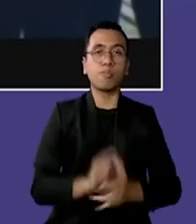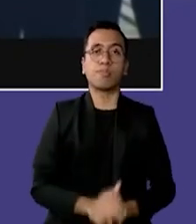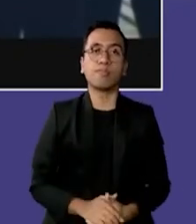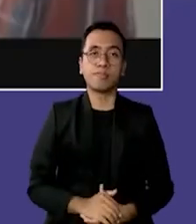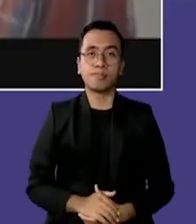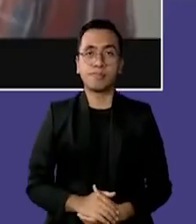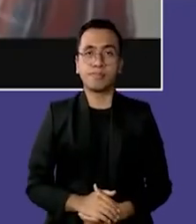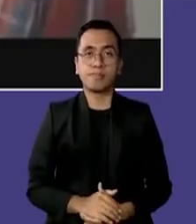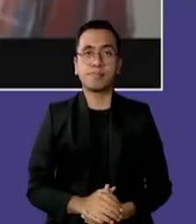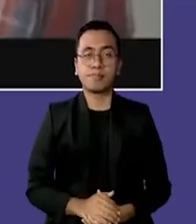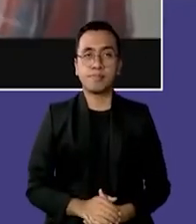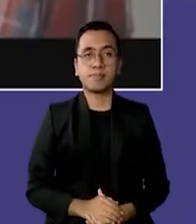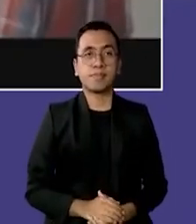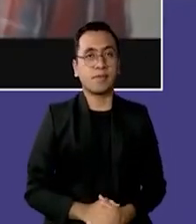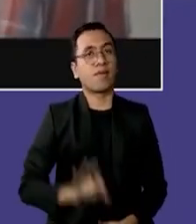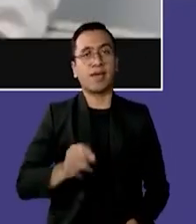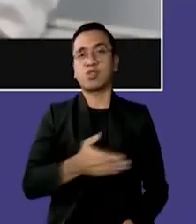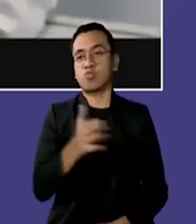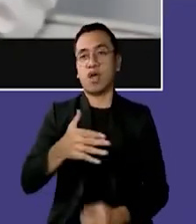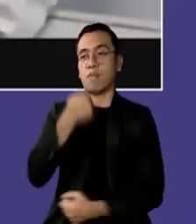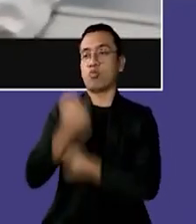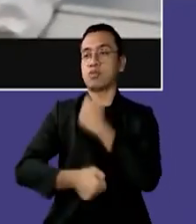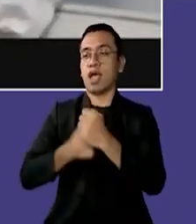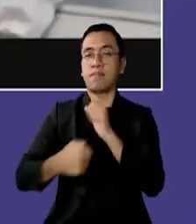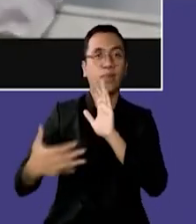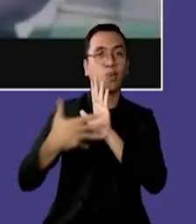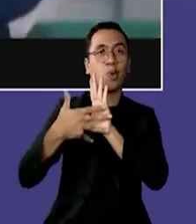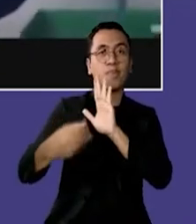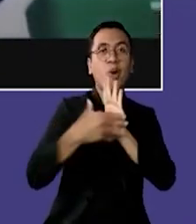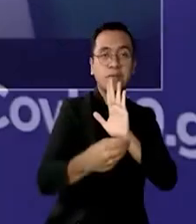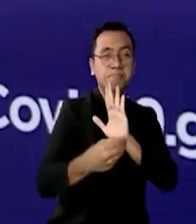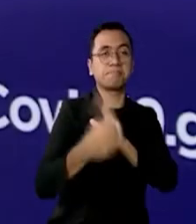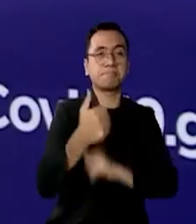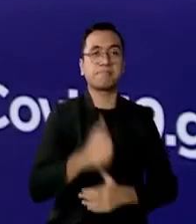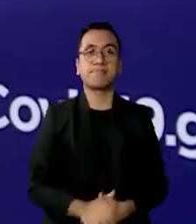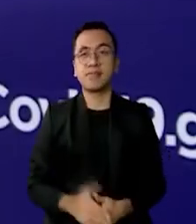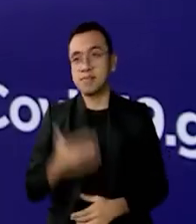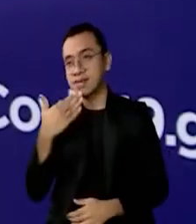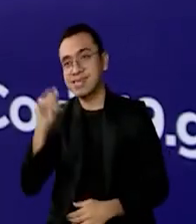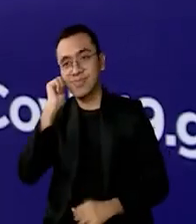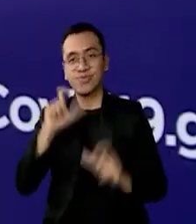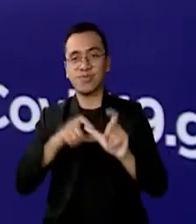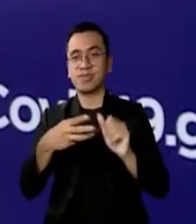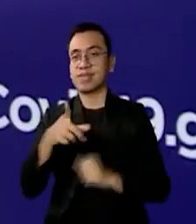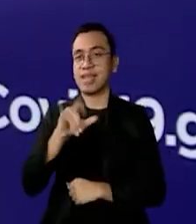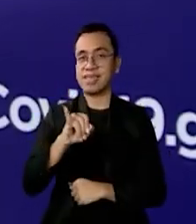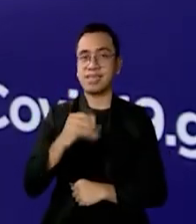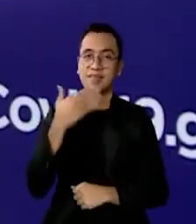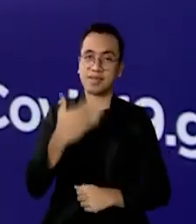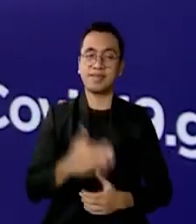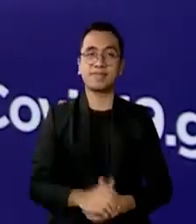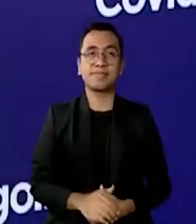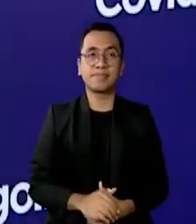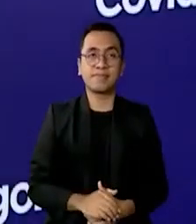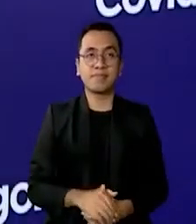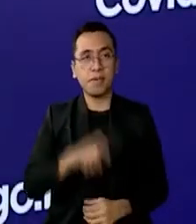yang mungkin perlu juga dicontoh bekas buat pengusaha atau sektor industri lain ya Terima kasih bursaliga sudah hadir bersama kami di studios Terima